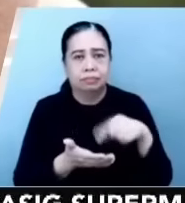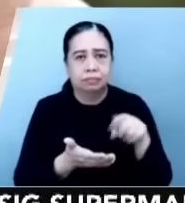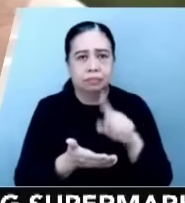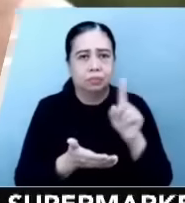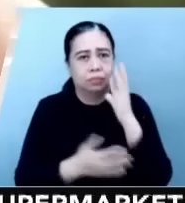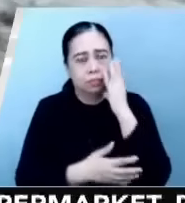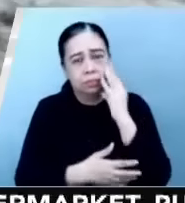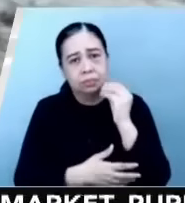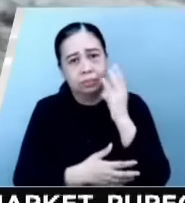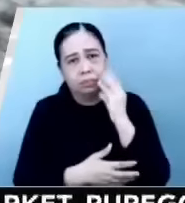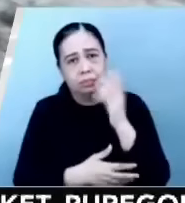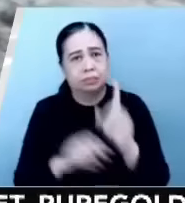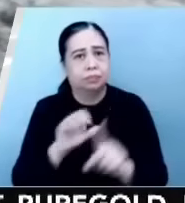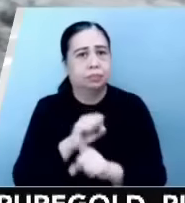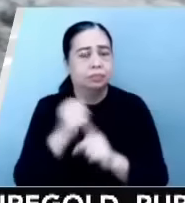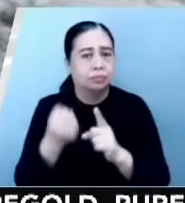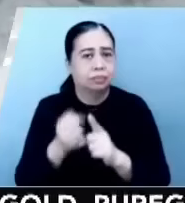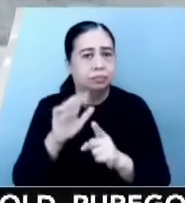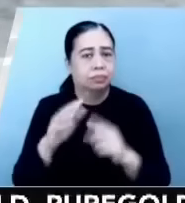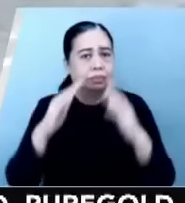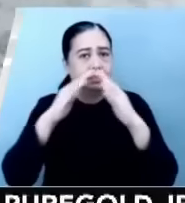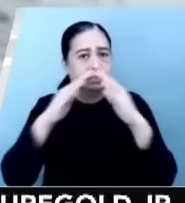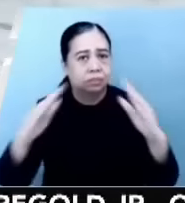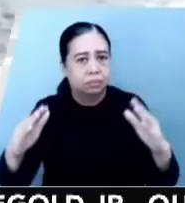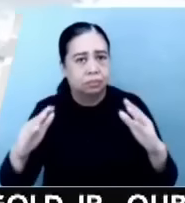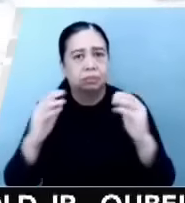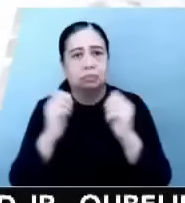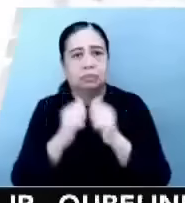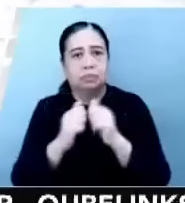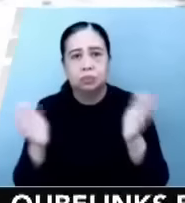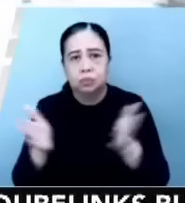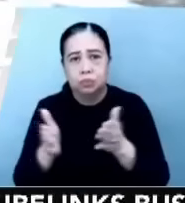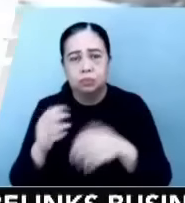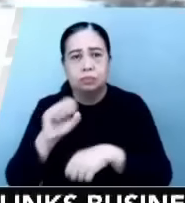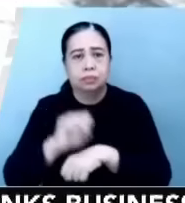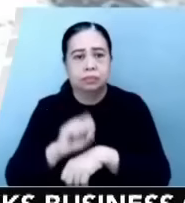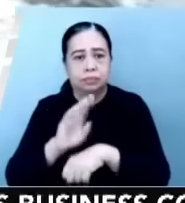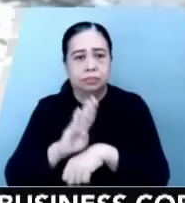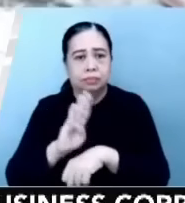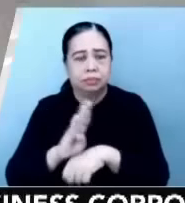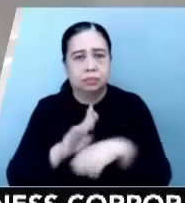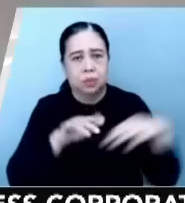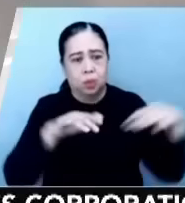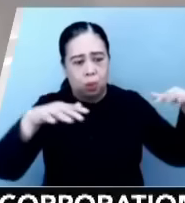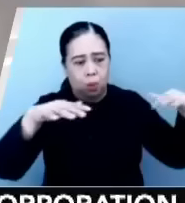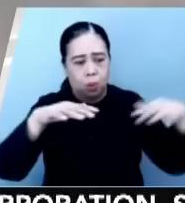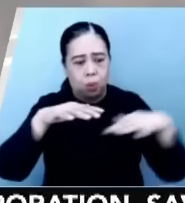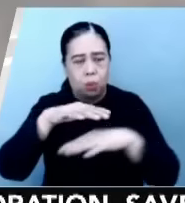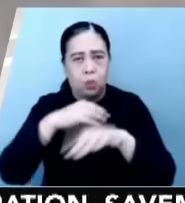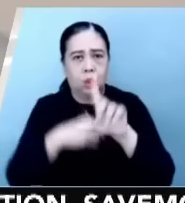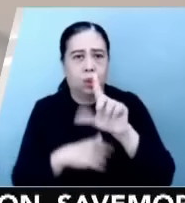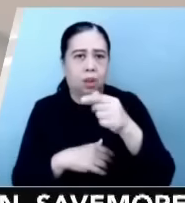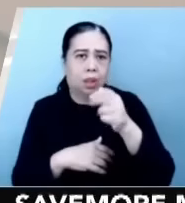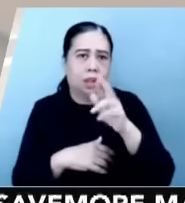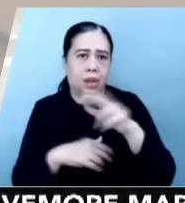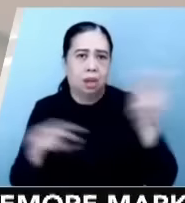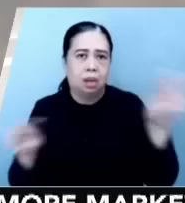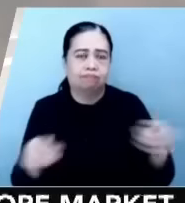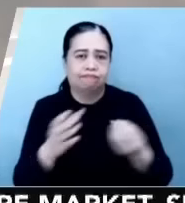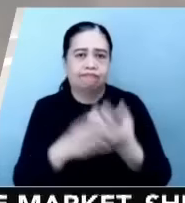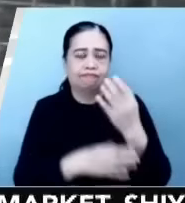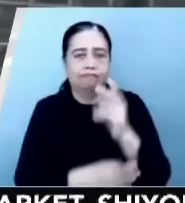at sitwasyon ng kanyang bahay pati na ang kanyang maliit na negosyo na pinasok ng lahar ilang araw matapos pumutok ang Mount